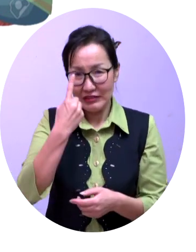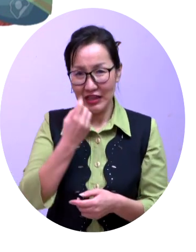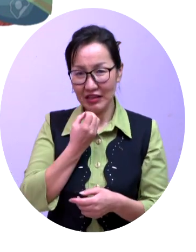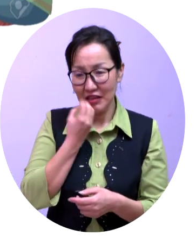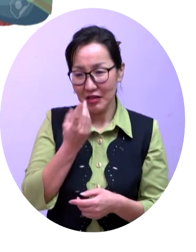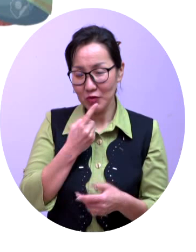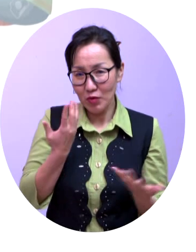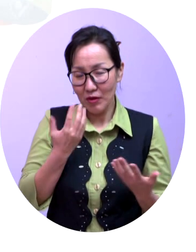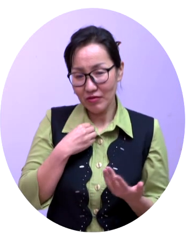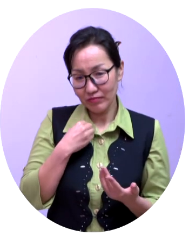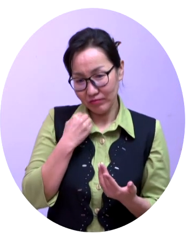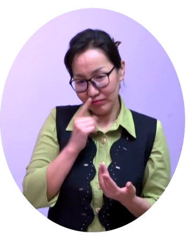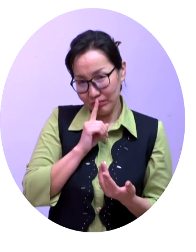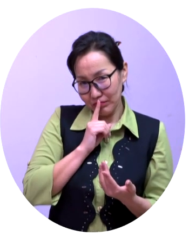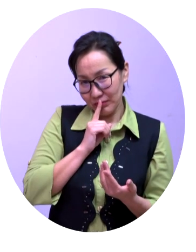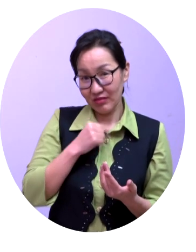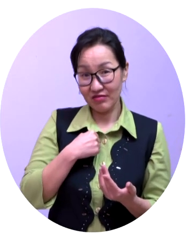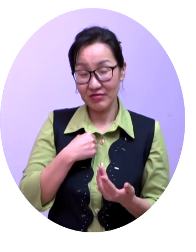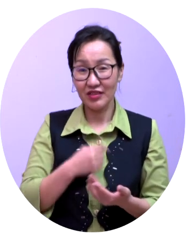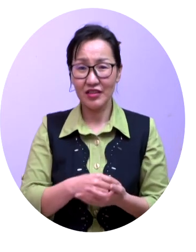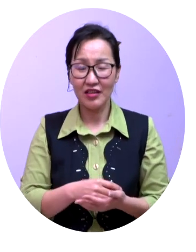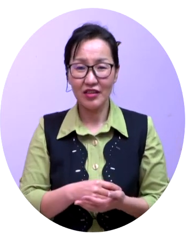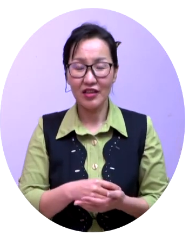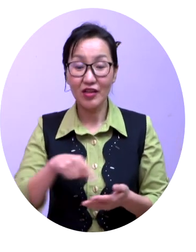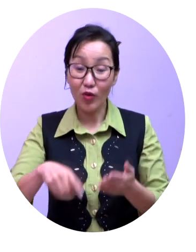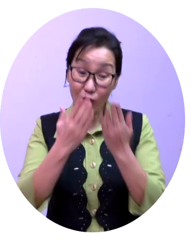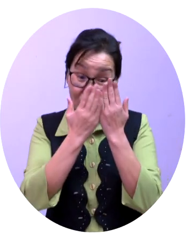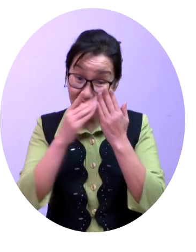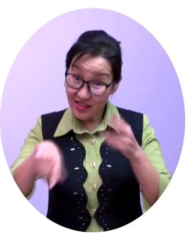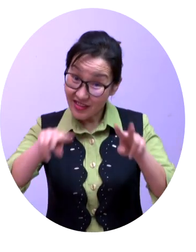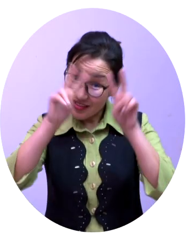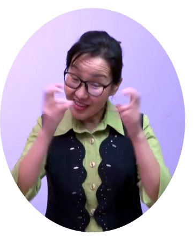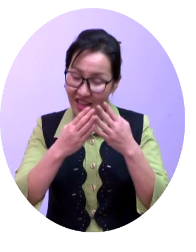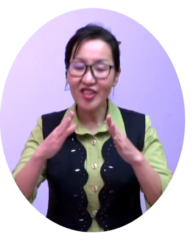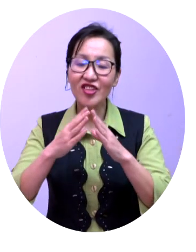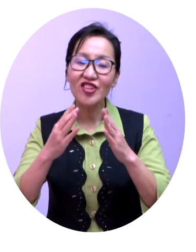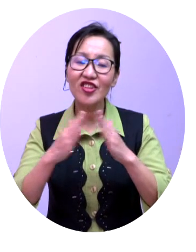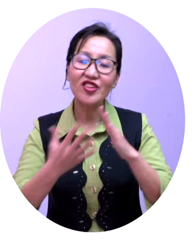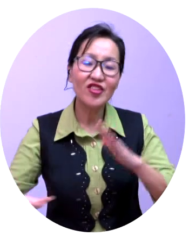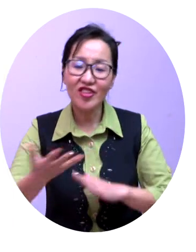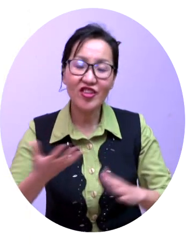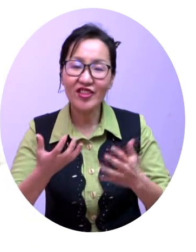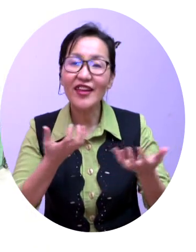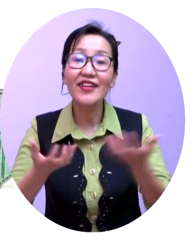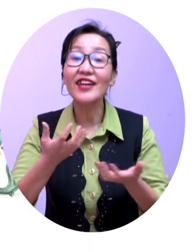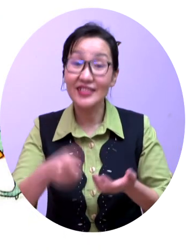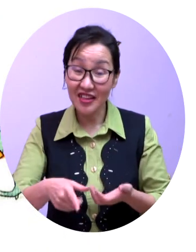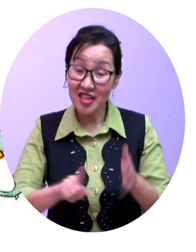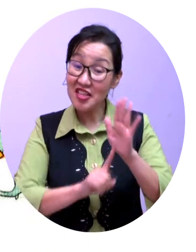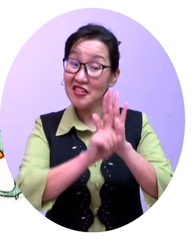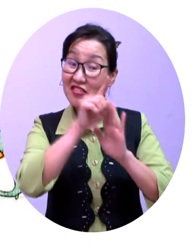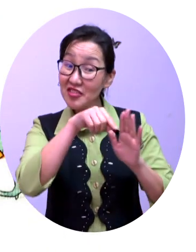суулаа. Хүүхдүүдээ, уншсан ихээ гэрийнхэнтэйгээ ярилцаарай. Эхэд гарч байгаа